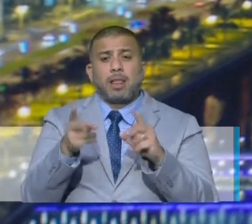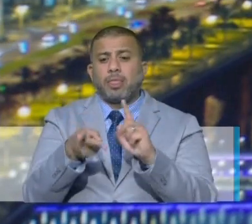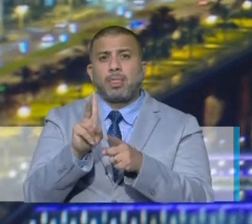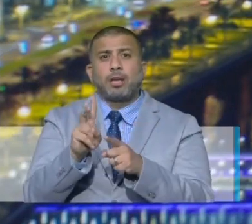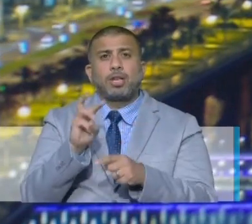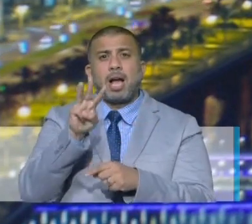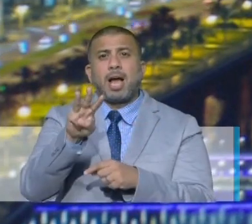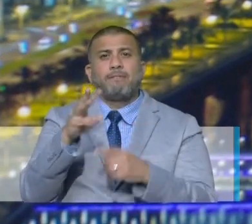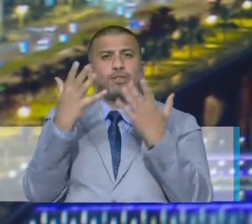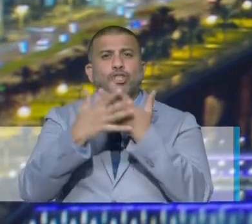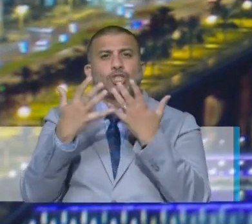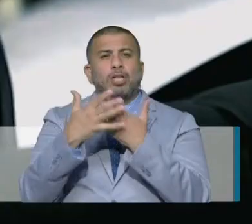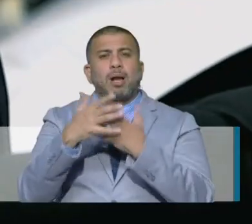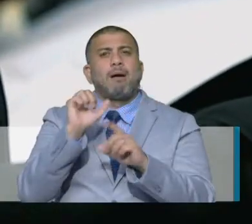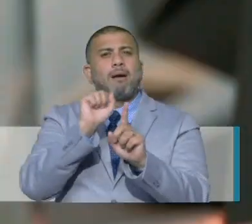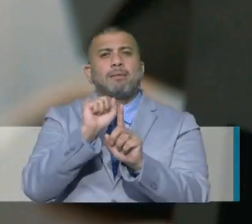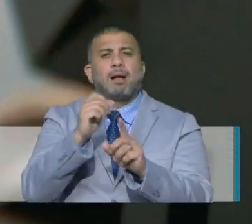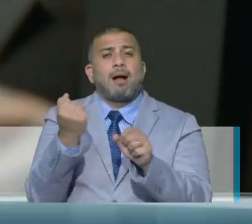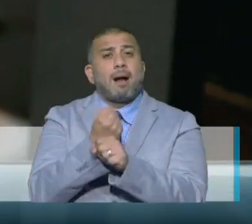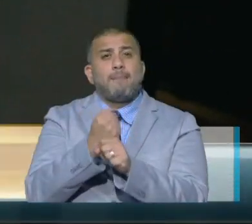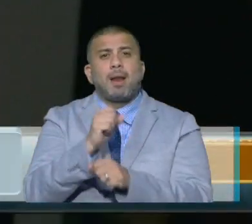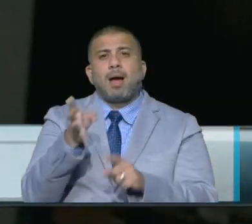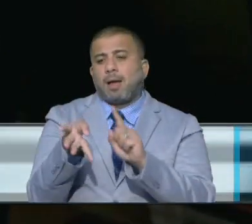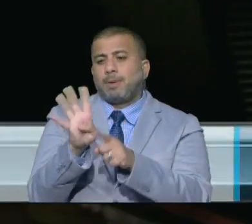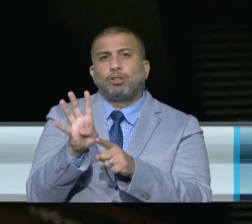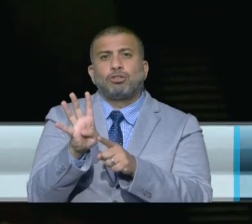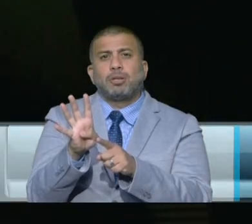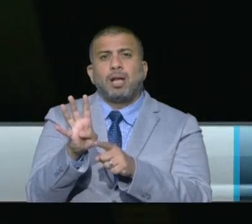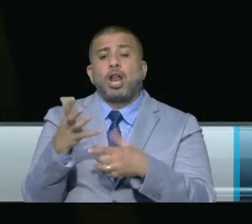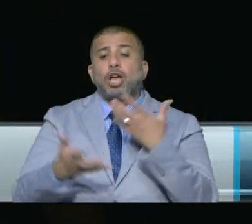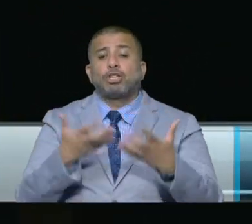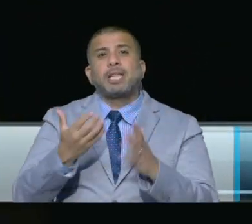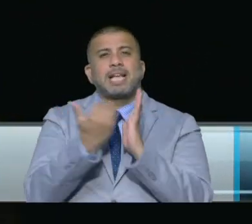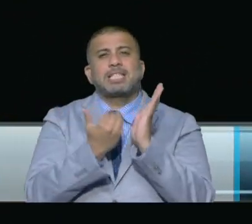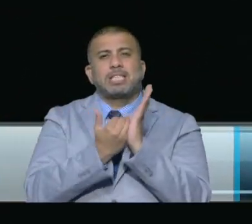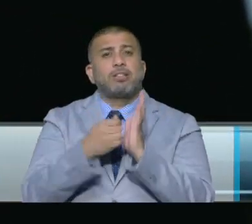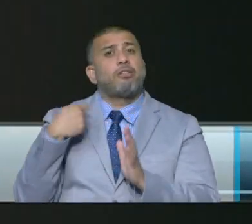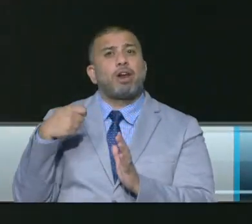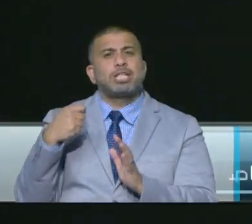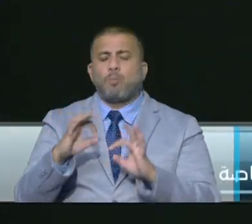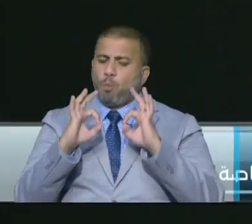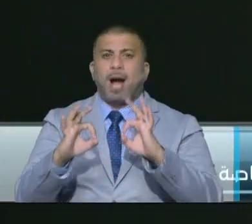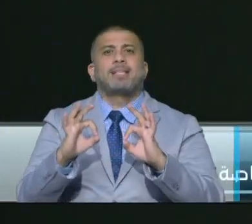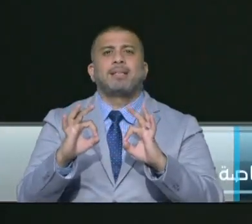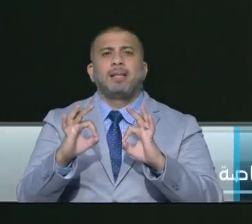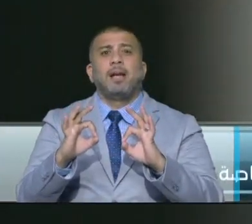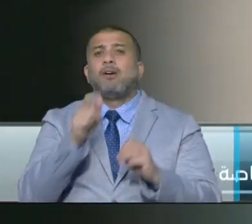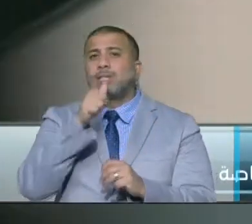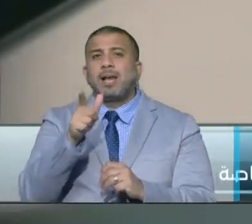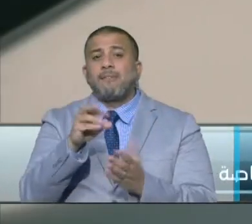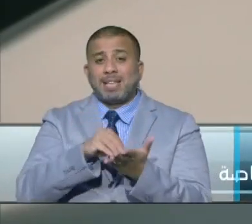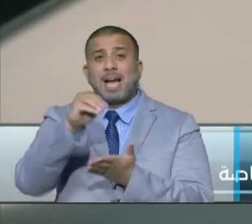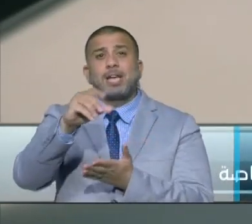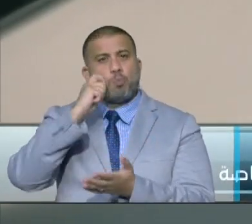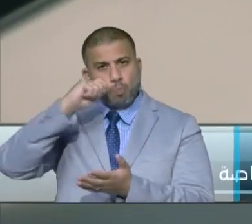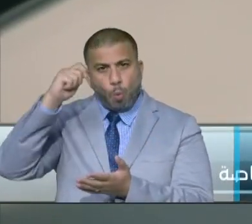12000 شركه خاصه تعمل في 14 نشاطا اقتصاديا رئيسيا محددا